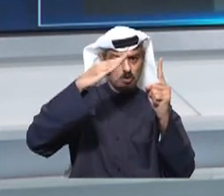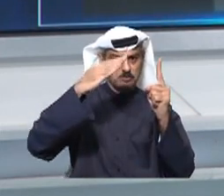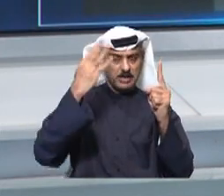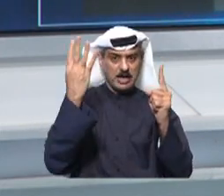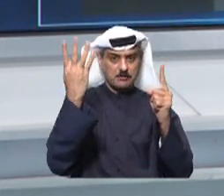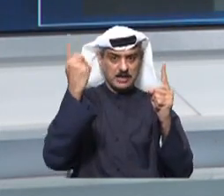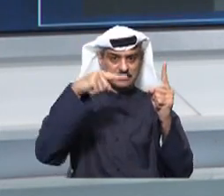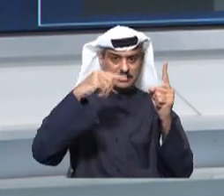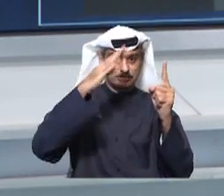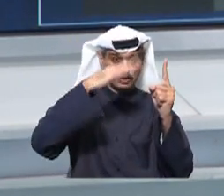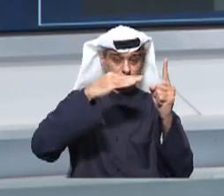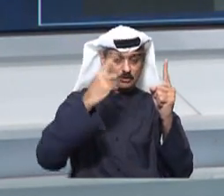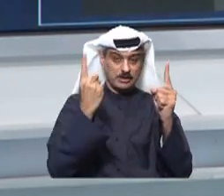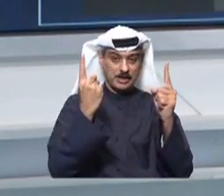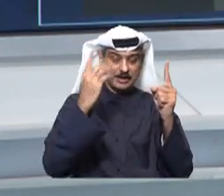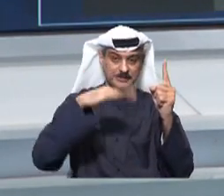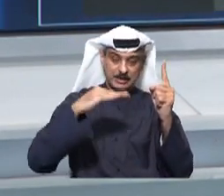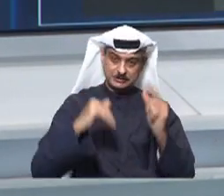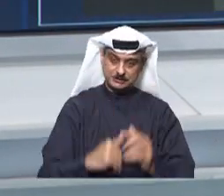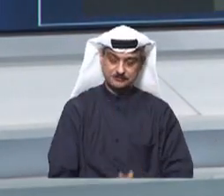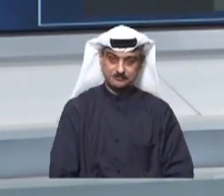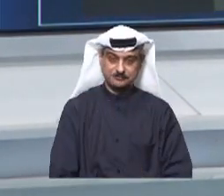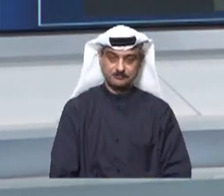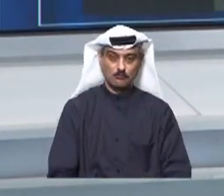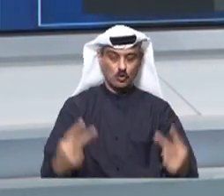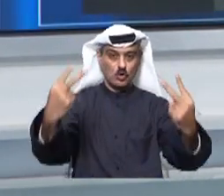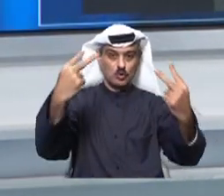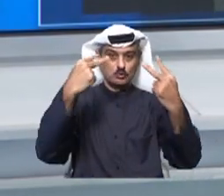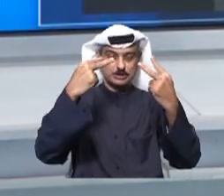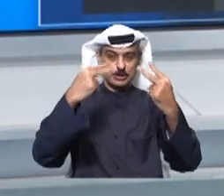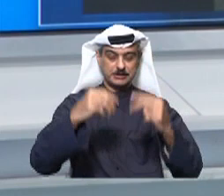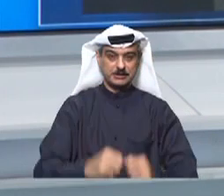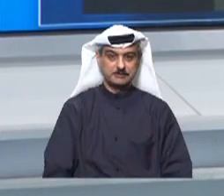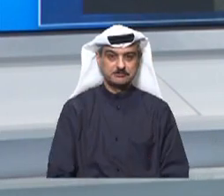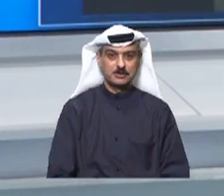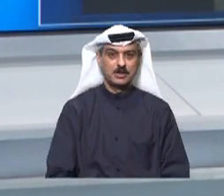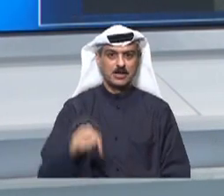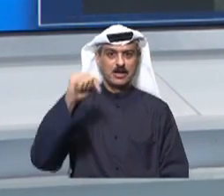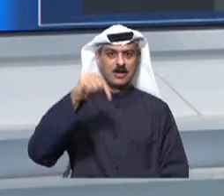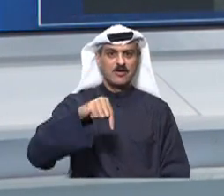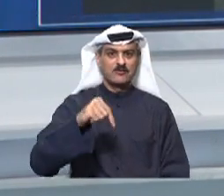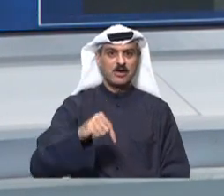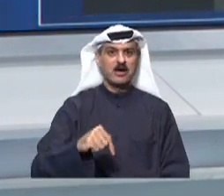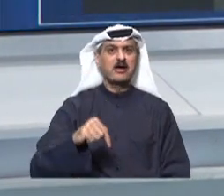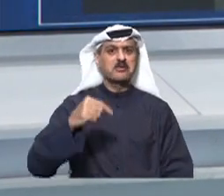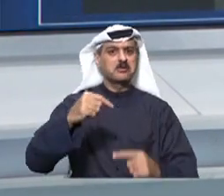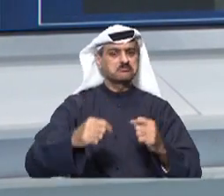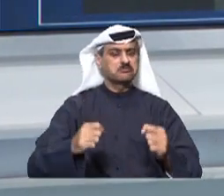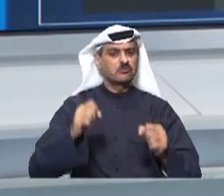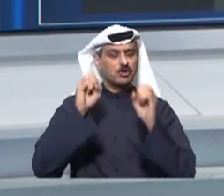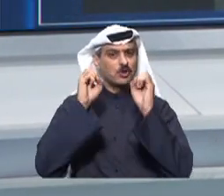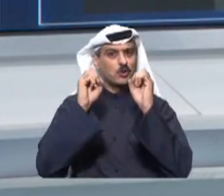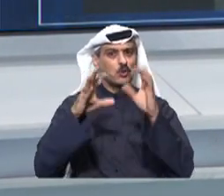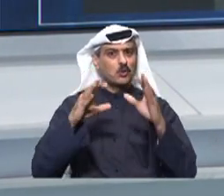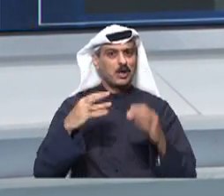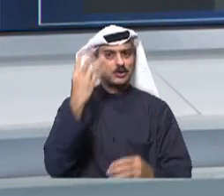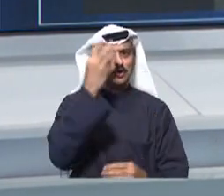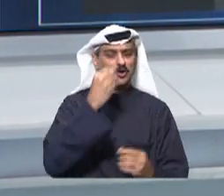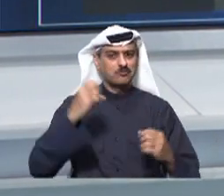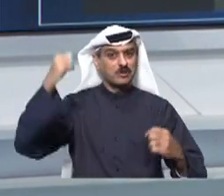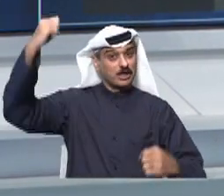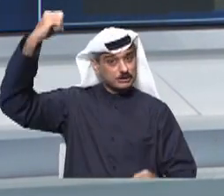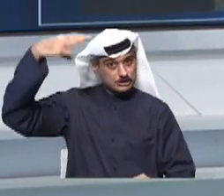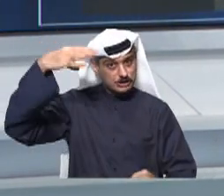14 والصغرى 11 درجة مئوية. أعزائي المشاهدين طقس راح يكون حافل خلال هذا الأسبوع ما بين أجواء مشمسة